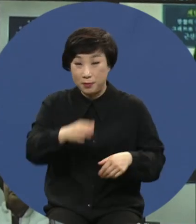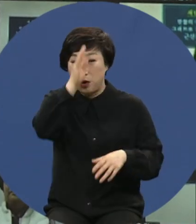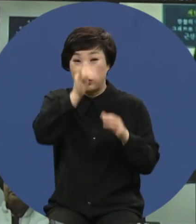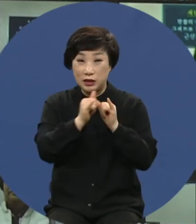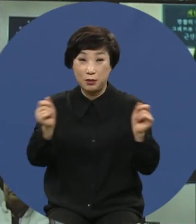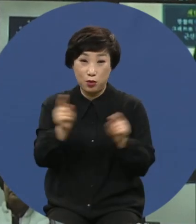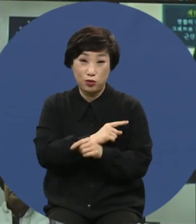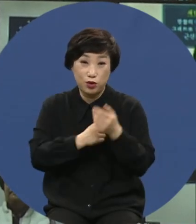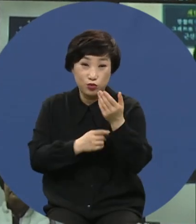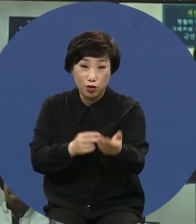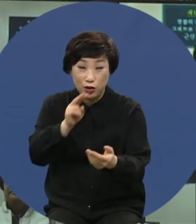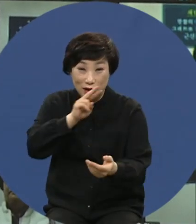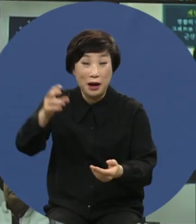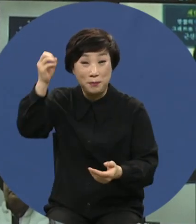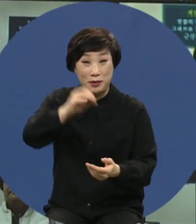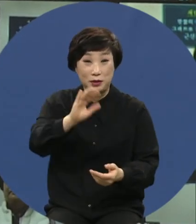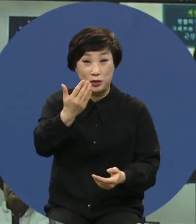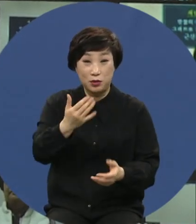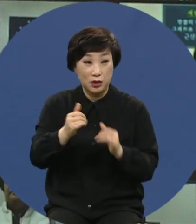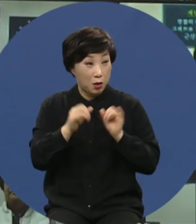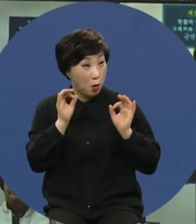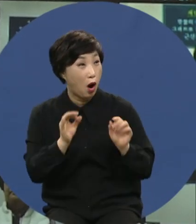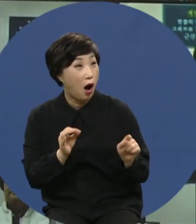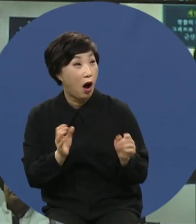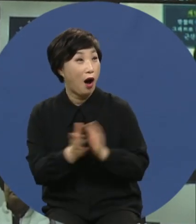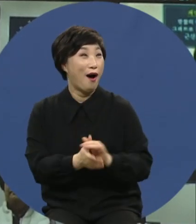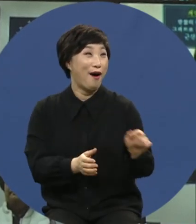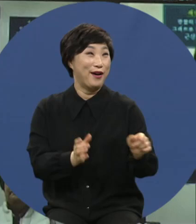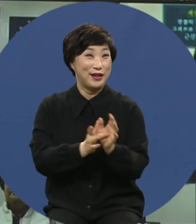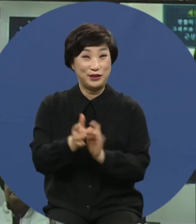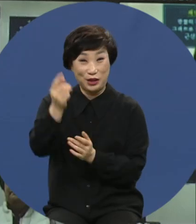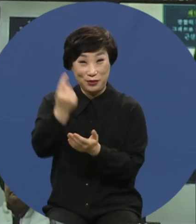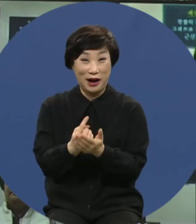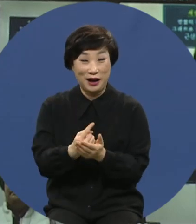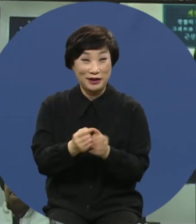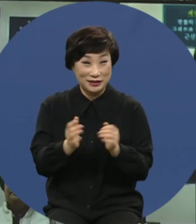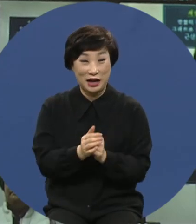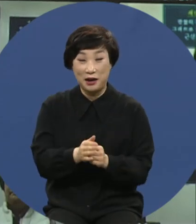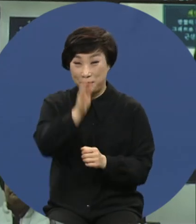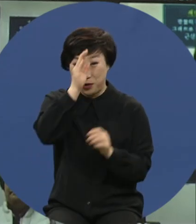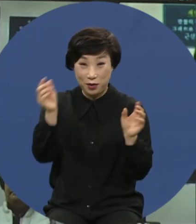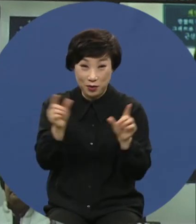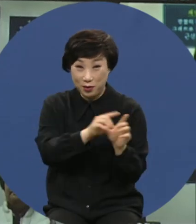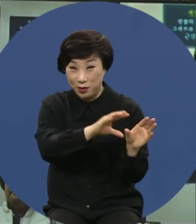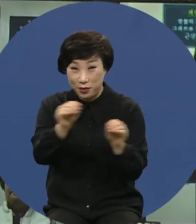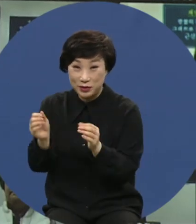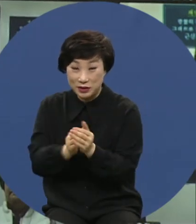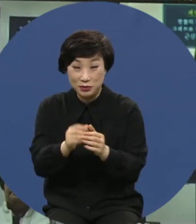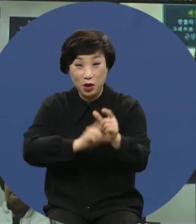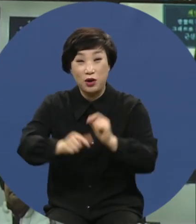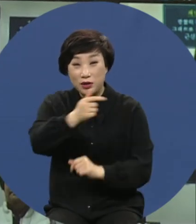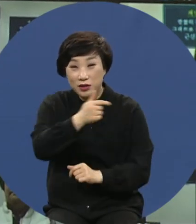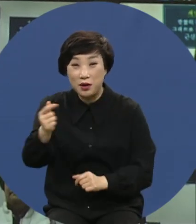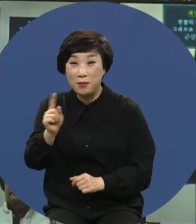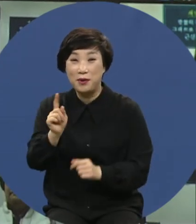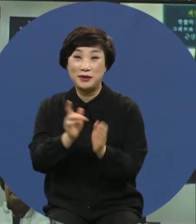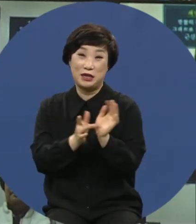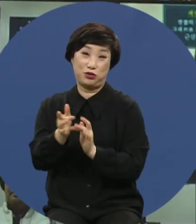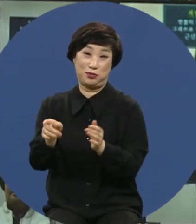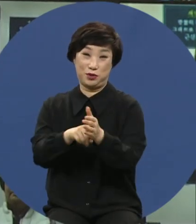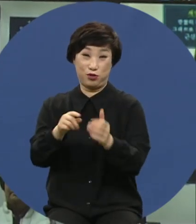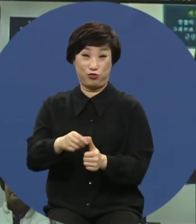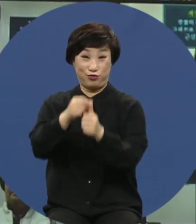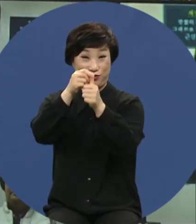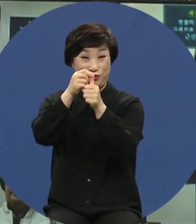병자는 고쳐야 빛이 돼서 사람들이 예수가 오신다고 해서 치료받고, 더 큰 것은 예수 믿고 구원받지.